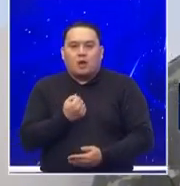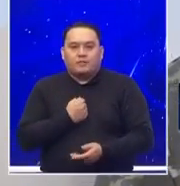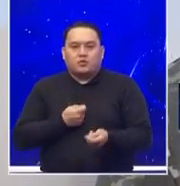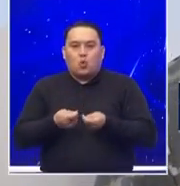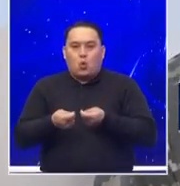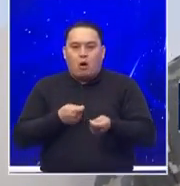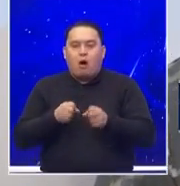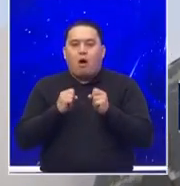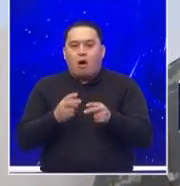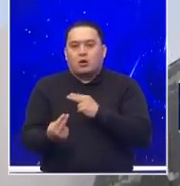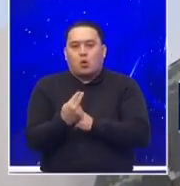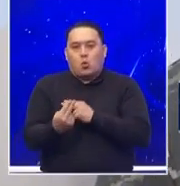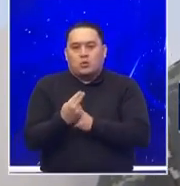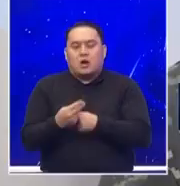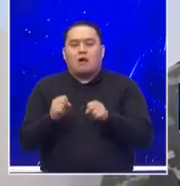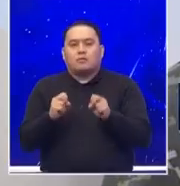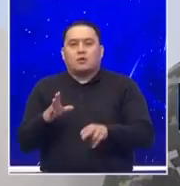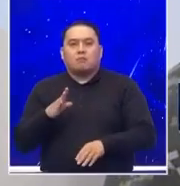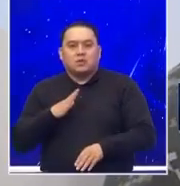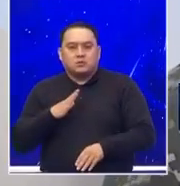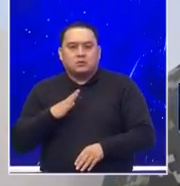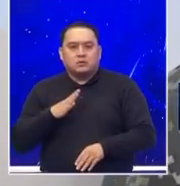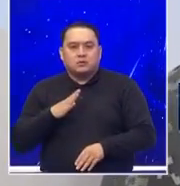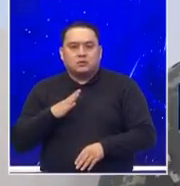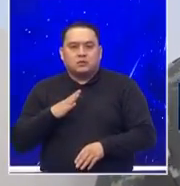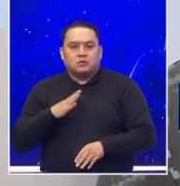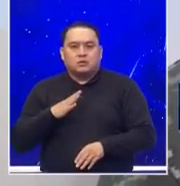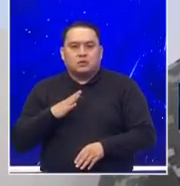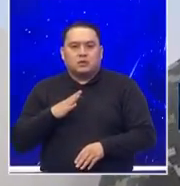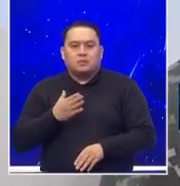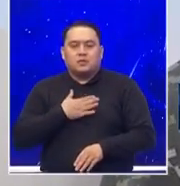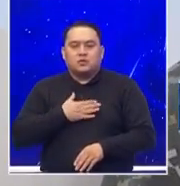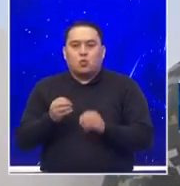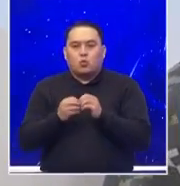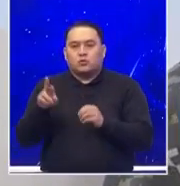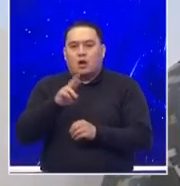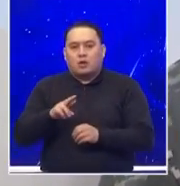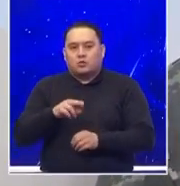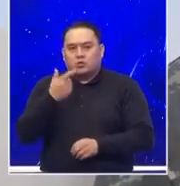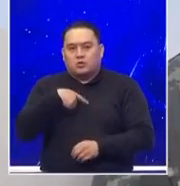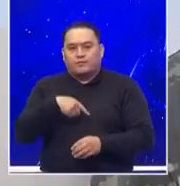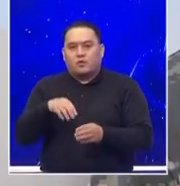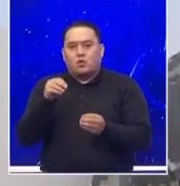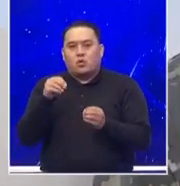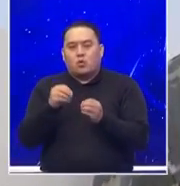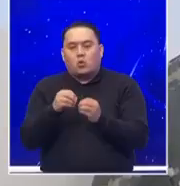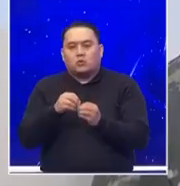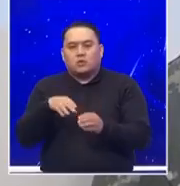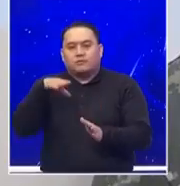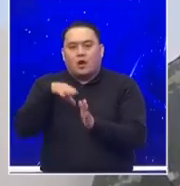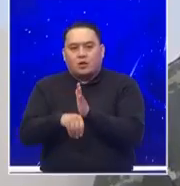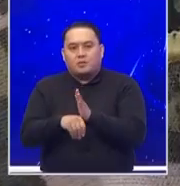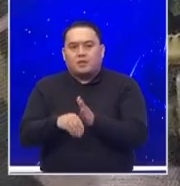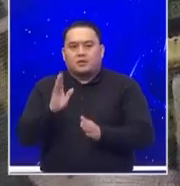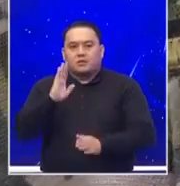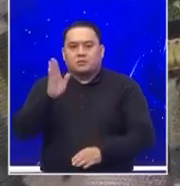қалай сайлау керектігін, қалай дұрыс жасау керектігін түсіндірді. Біз 10 қаңтар күні келіп, өз даусымызды өзіміз таңдаған